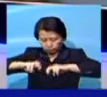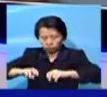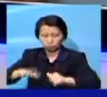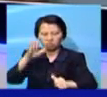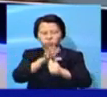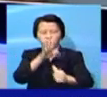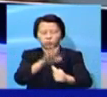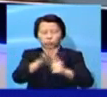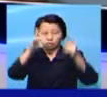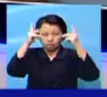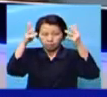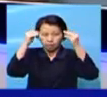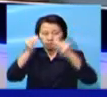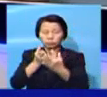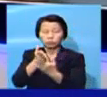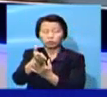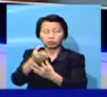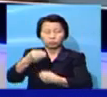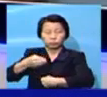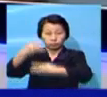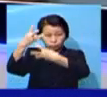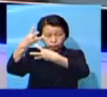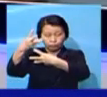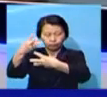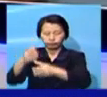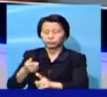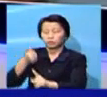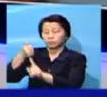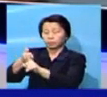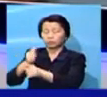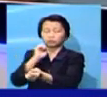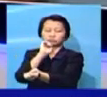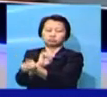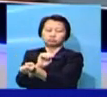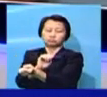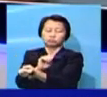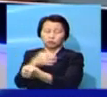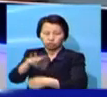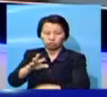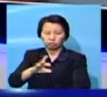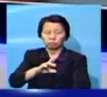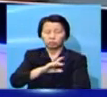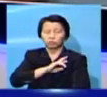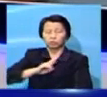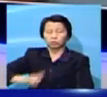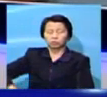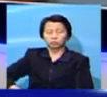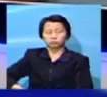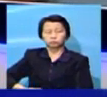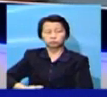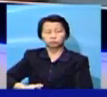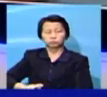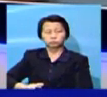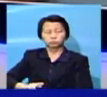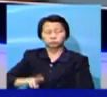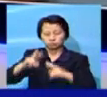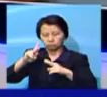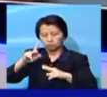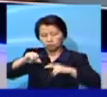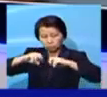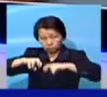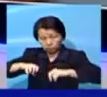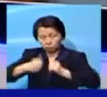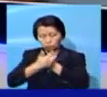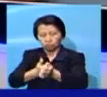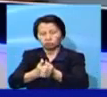menghina Perdana Menteri menerusi laman sosial perintah reman dikeluarkan selepas majistret Ahmad Farid Ahmad Kamal kes disiasat mengikut